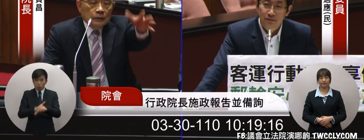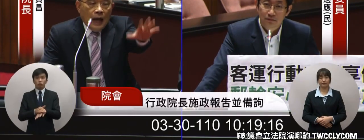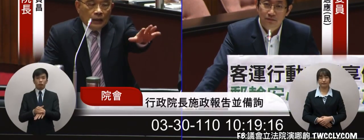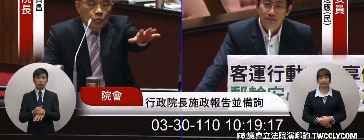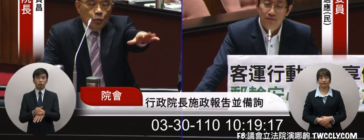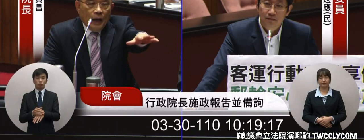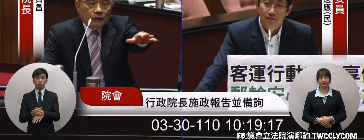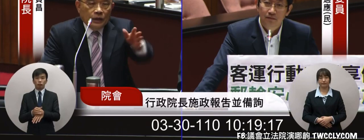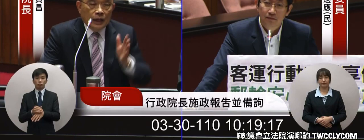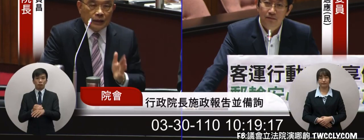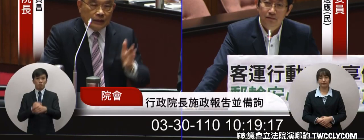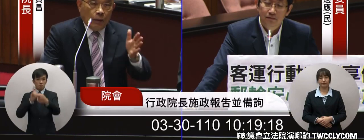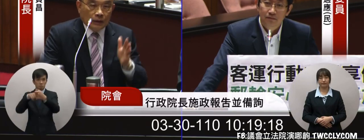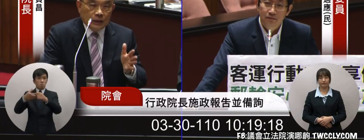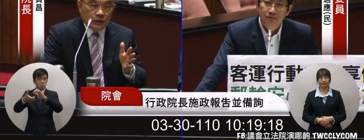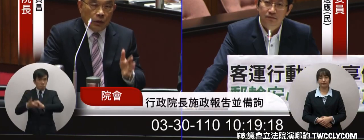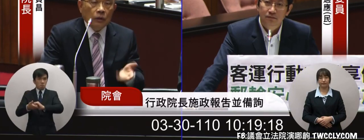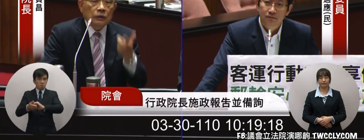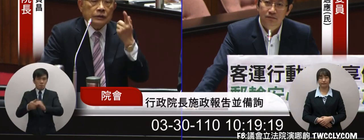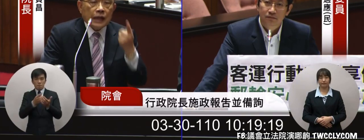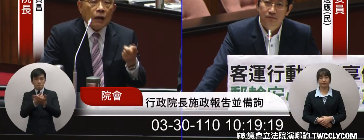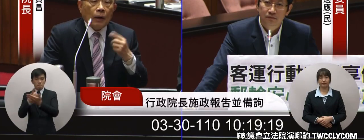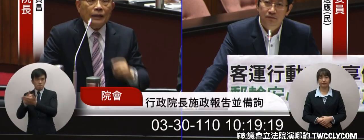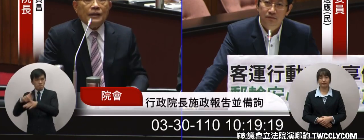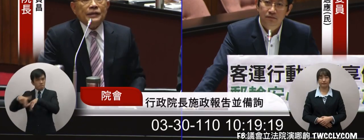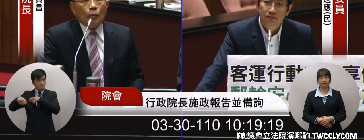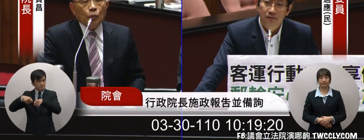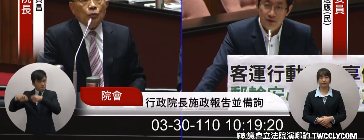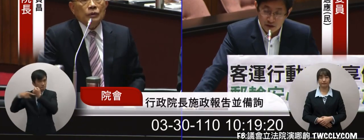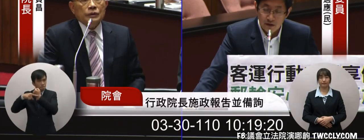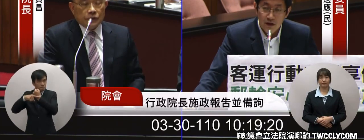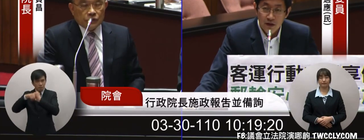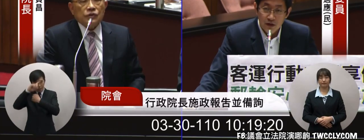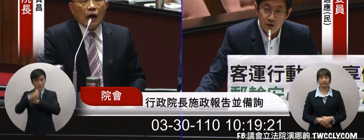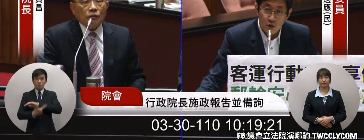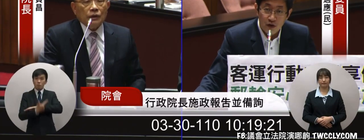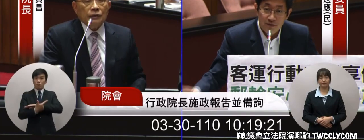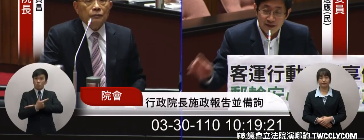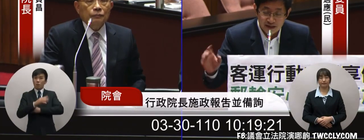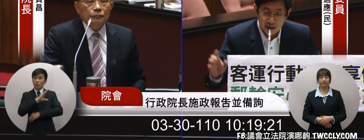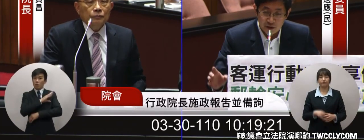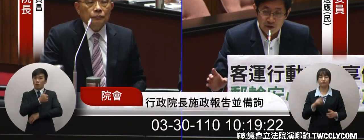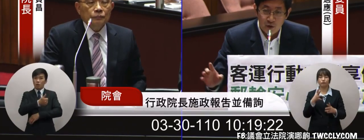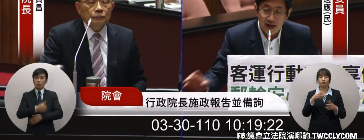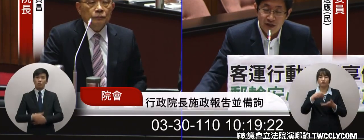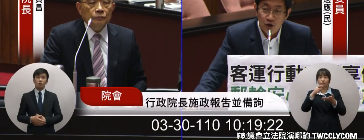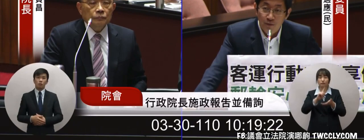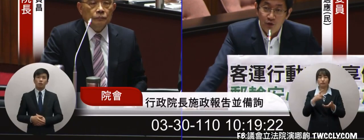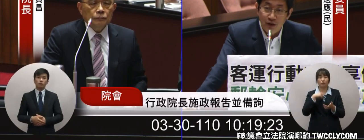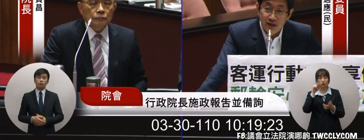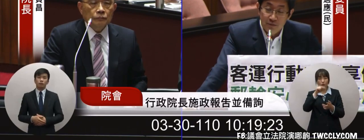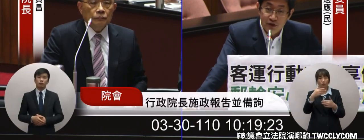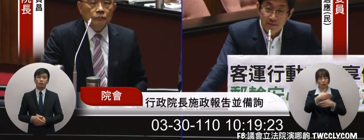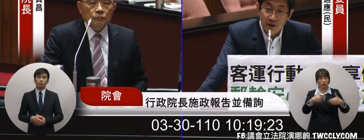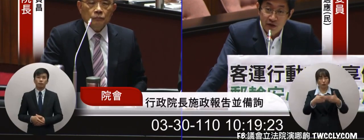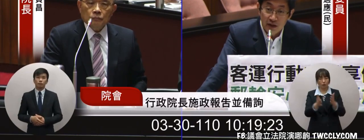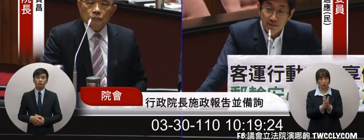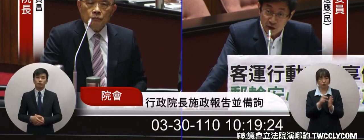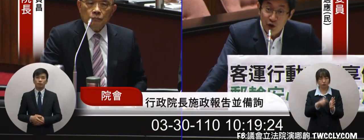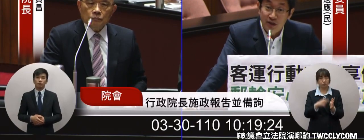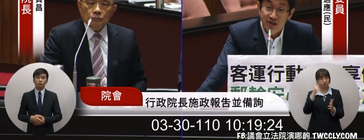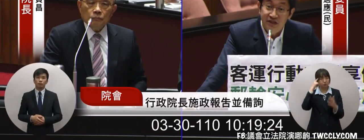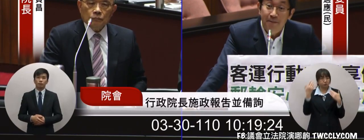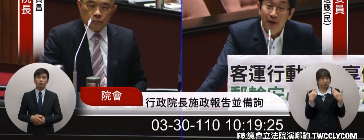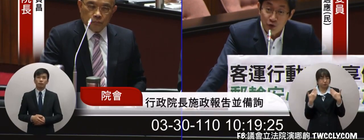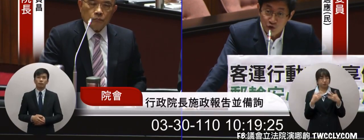大的目標定那大家往這裡走加快一點腳步其實是好的我為什麼這樣講的原因我看交通部對這個目前沒有